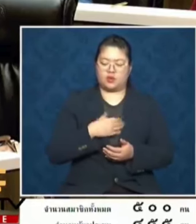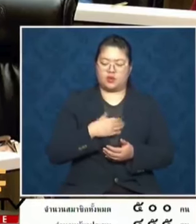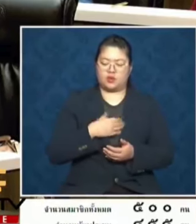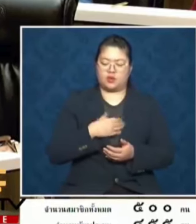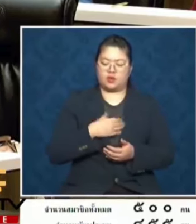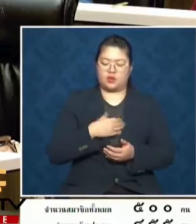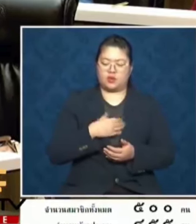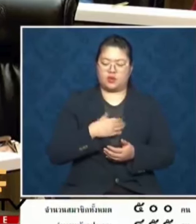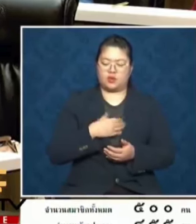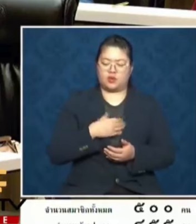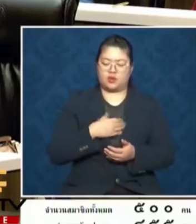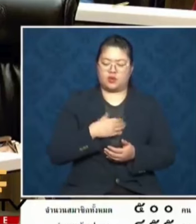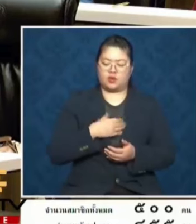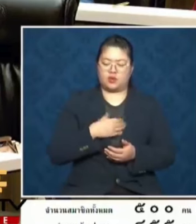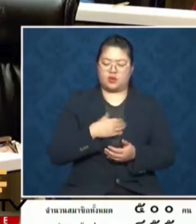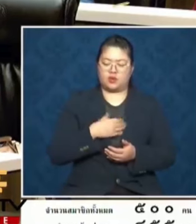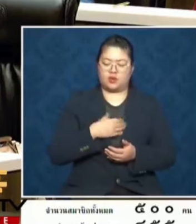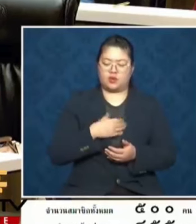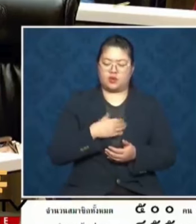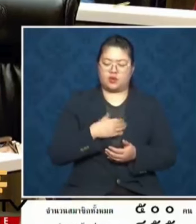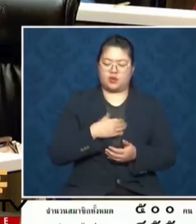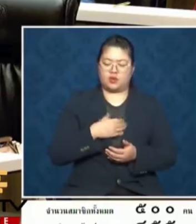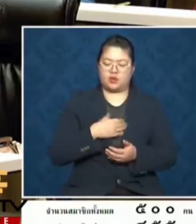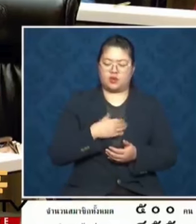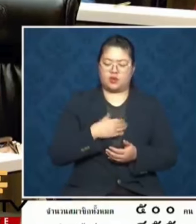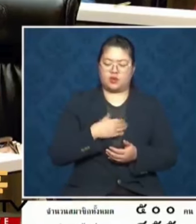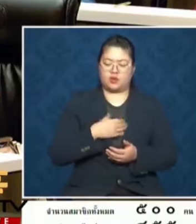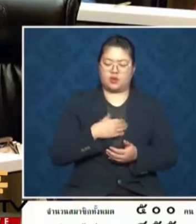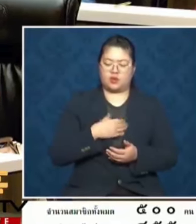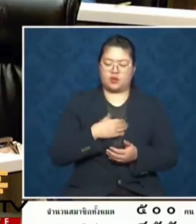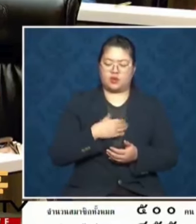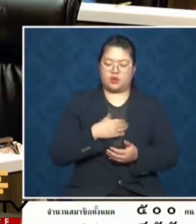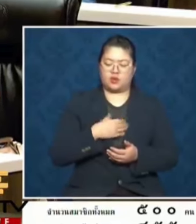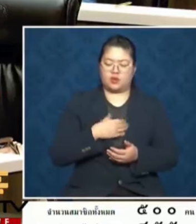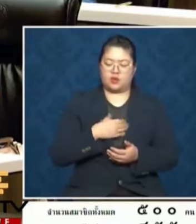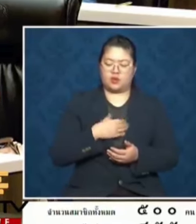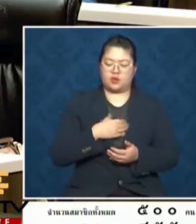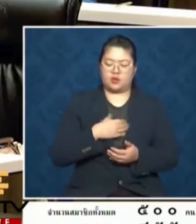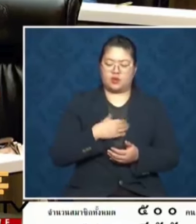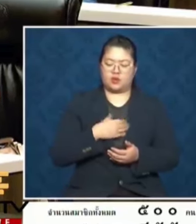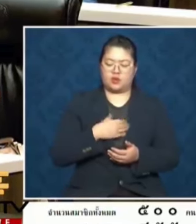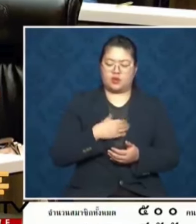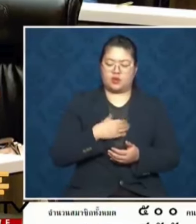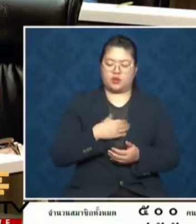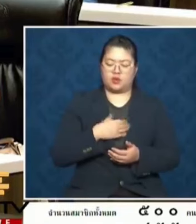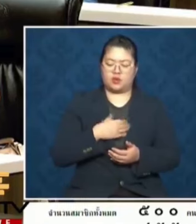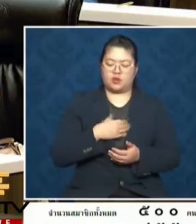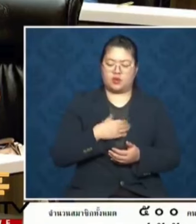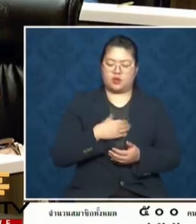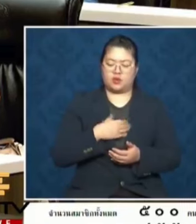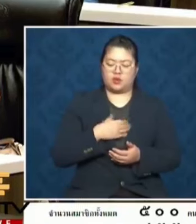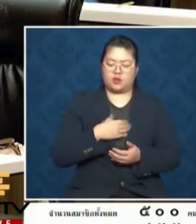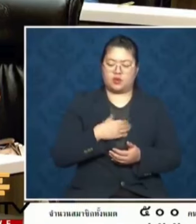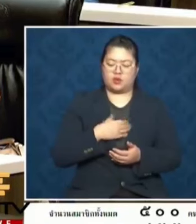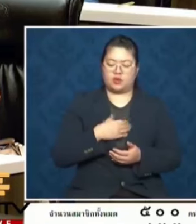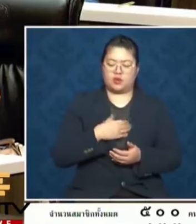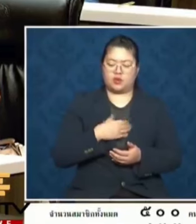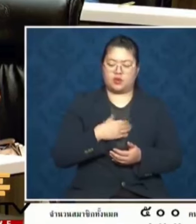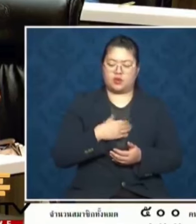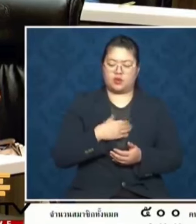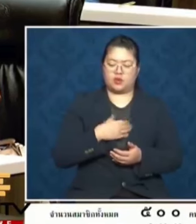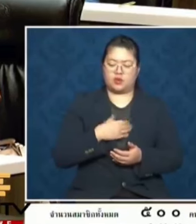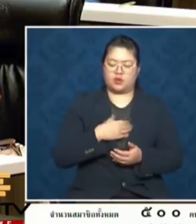คงของประเทศเราล้าหลังจากโลกใบนี้ไปเท่าไหร่แล้วด้านการจัดซื้อยุทโธปกรณ์ก็งามไส้ไม่แพ้กัน